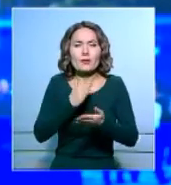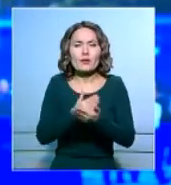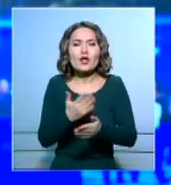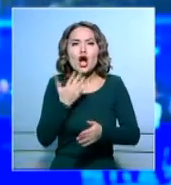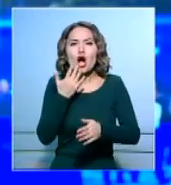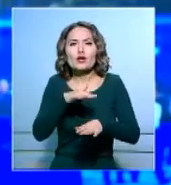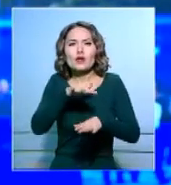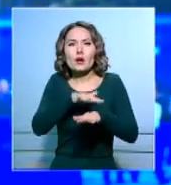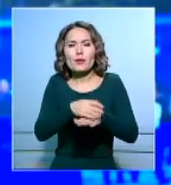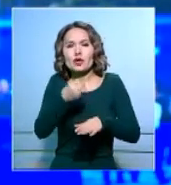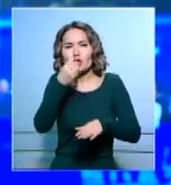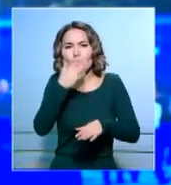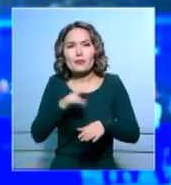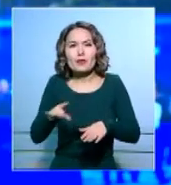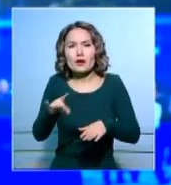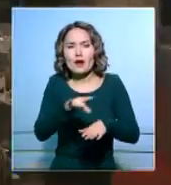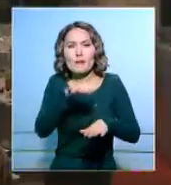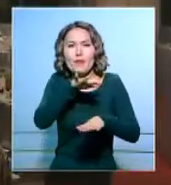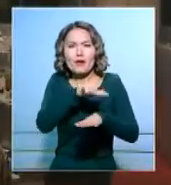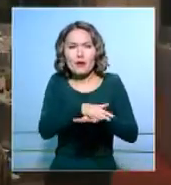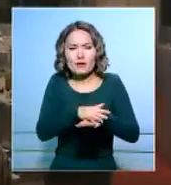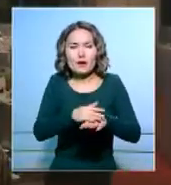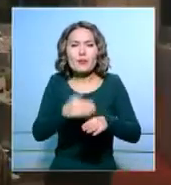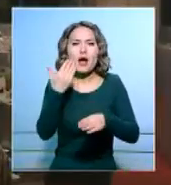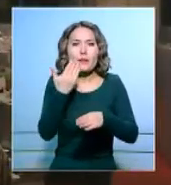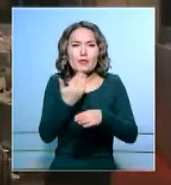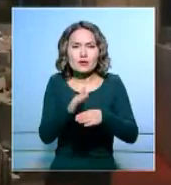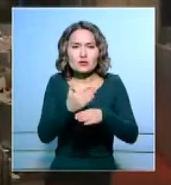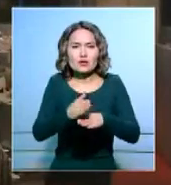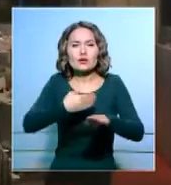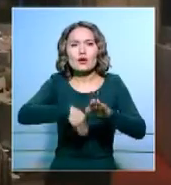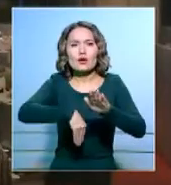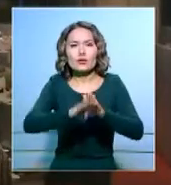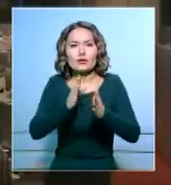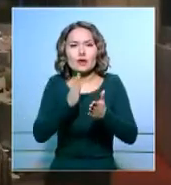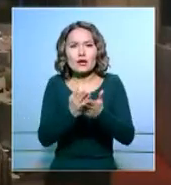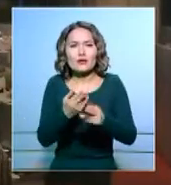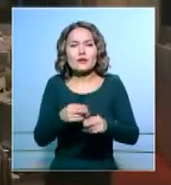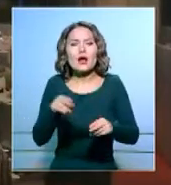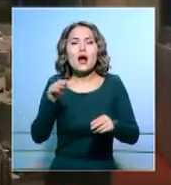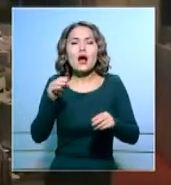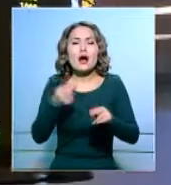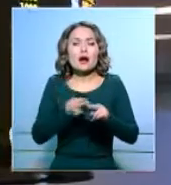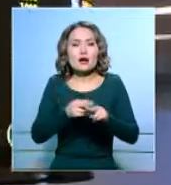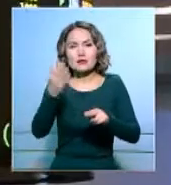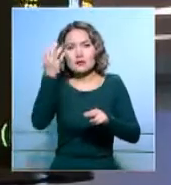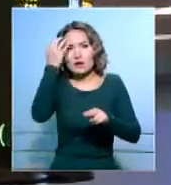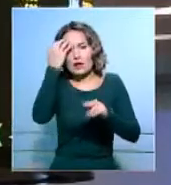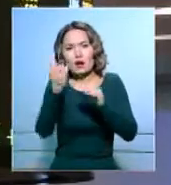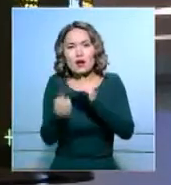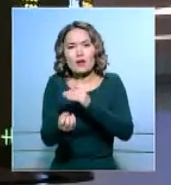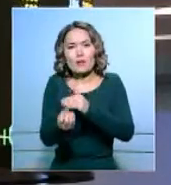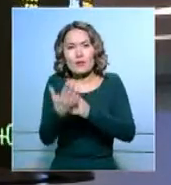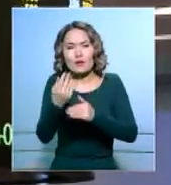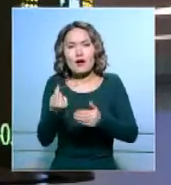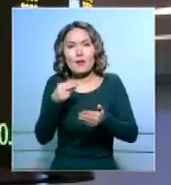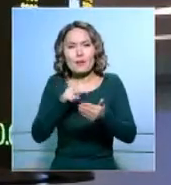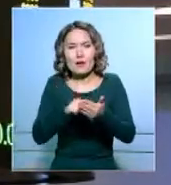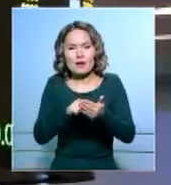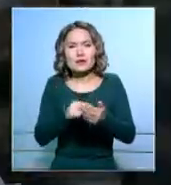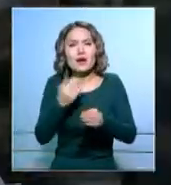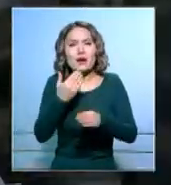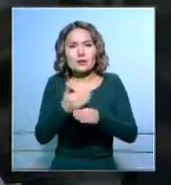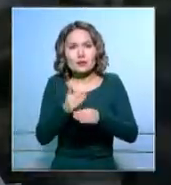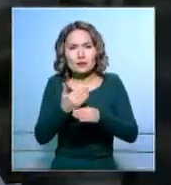ел экономикасын жандандыру үшін пайыздық мөлшерлемелерін төмендесе керек. Оған қоса қара алтын құнының аз да болса қымбаттауы тағы